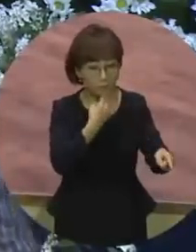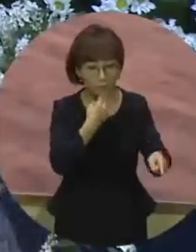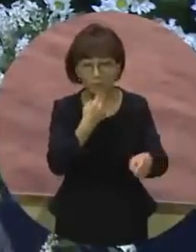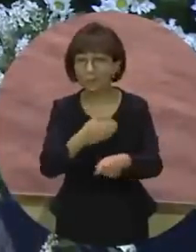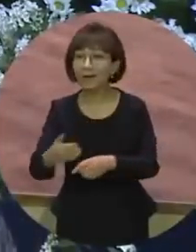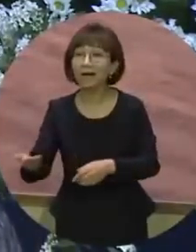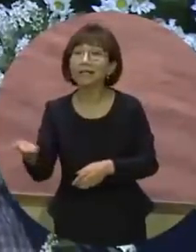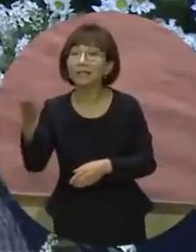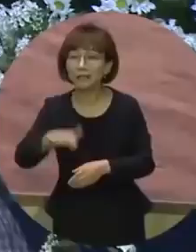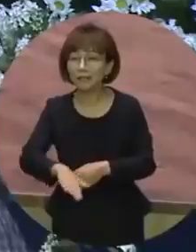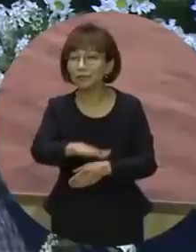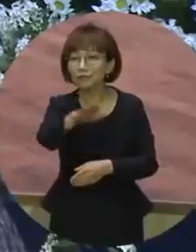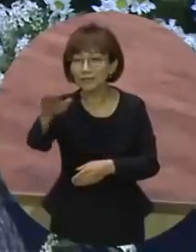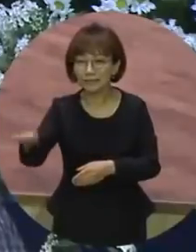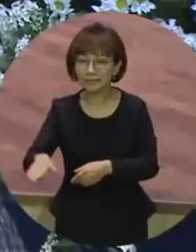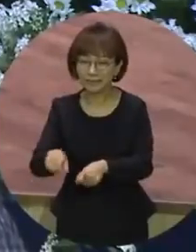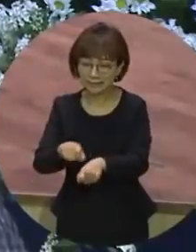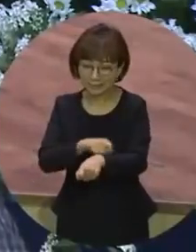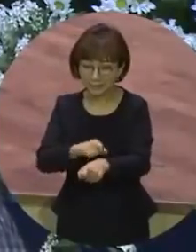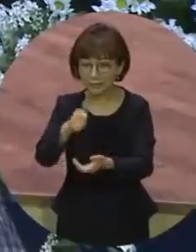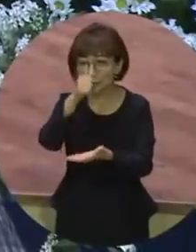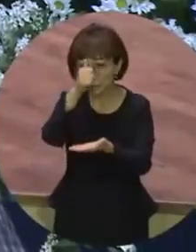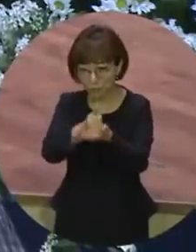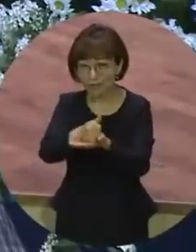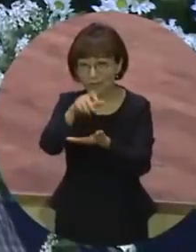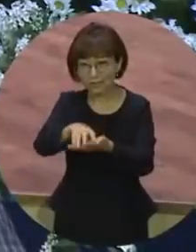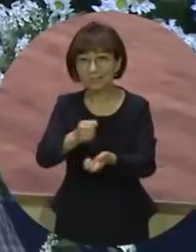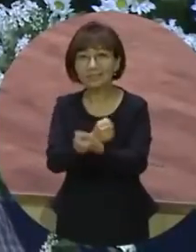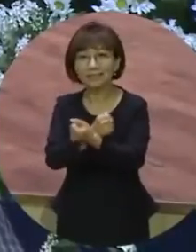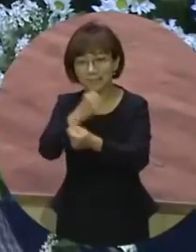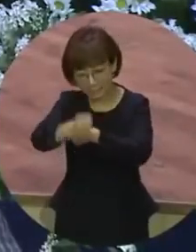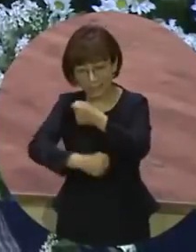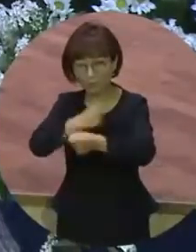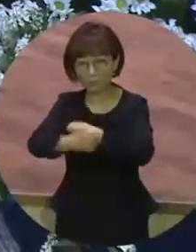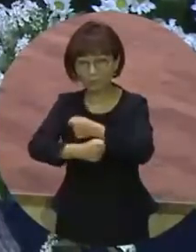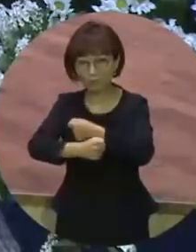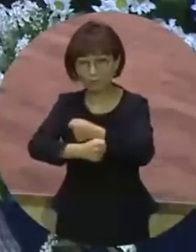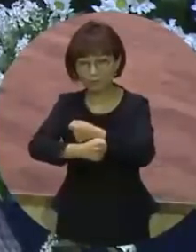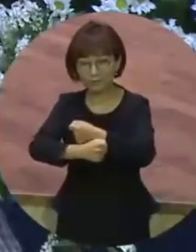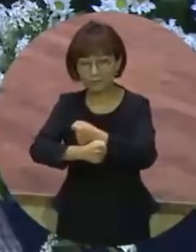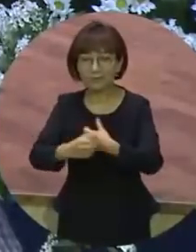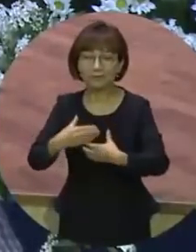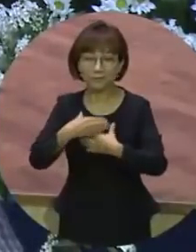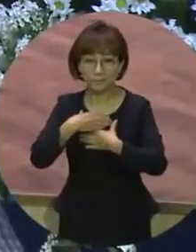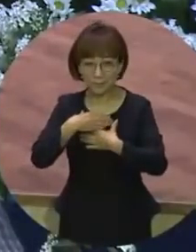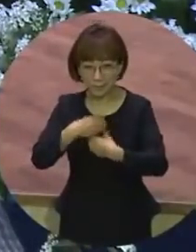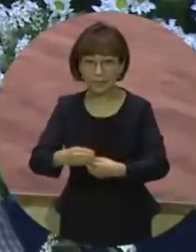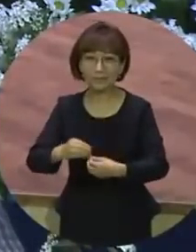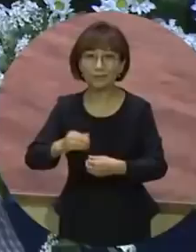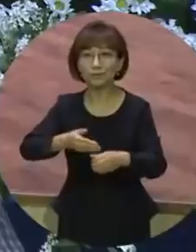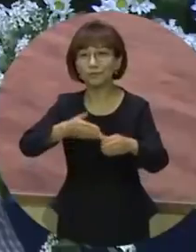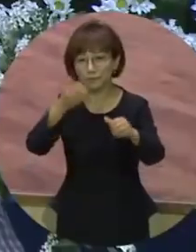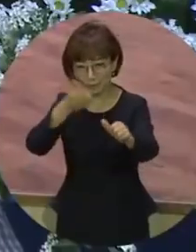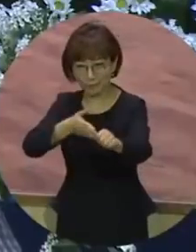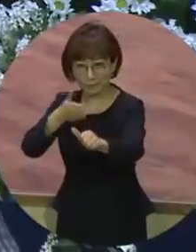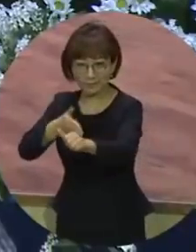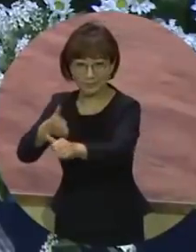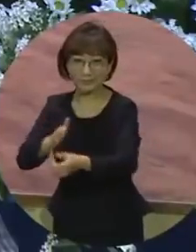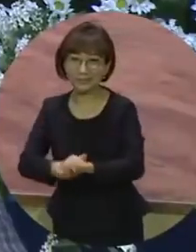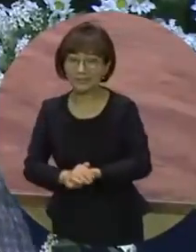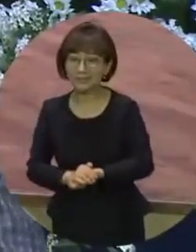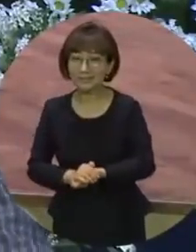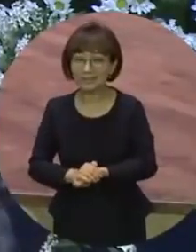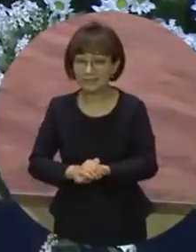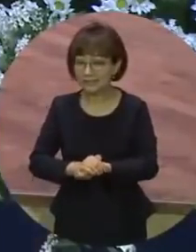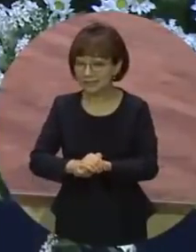자유? 죄로부터의 자유예요. 죄에서 자유입니다. 이거 누려야 돼요. 자, 이제는 이 죄